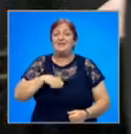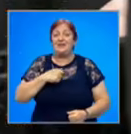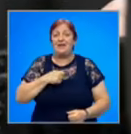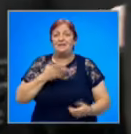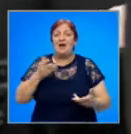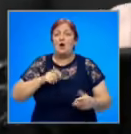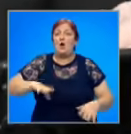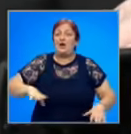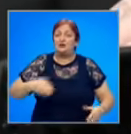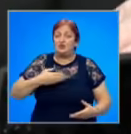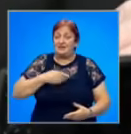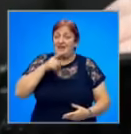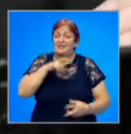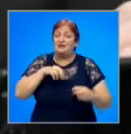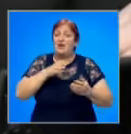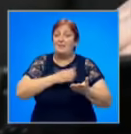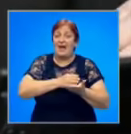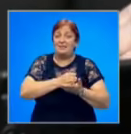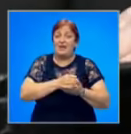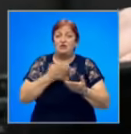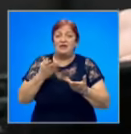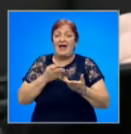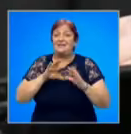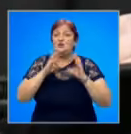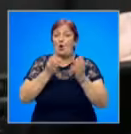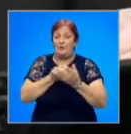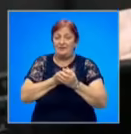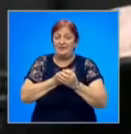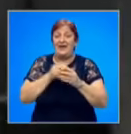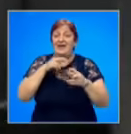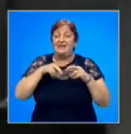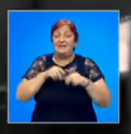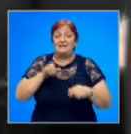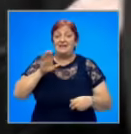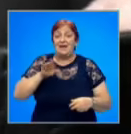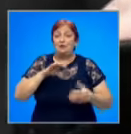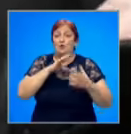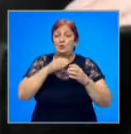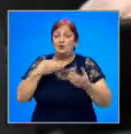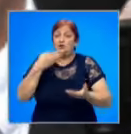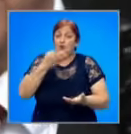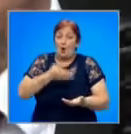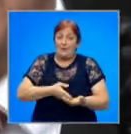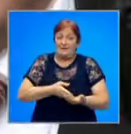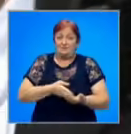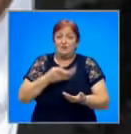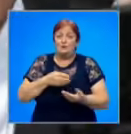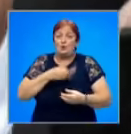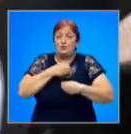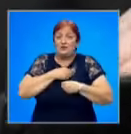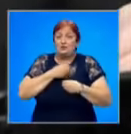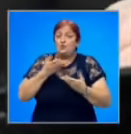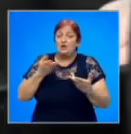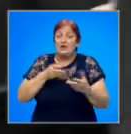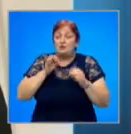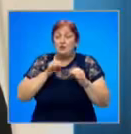Ако гражданите искат, те ще намерят начин как да се обединят и да търсят тяхното политическо представителство, според усещането, че нещо